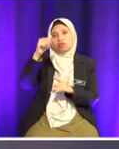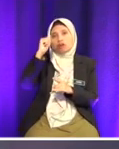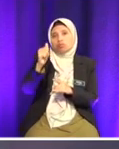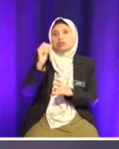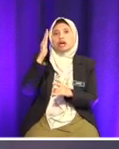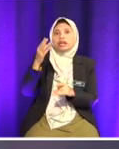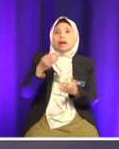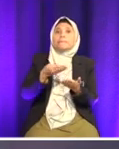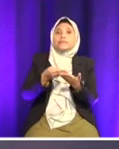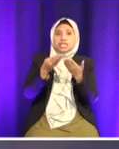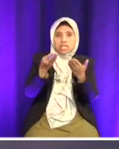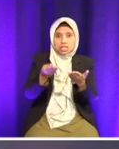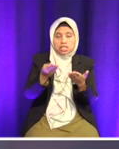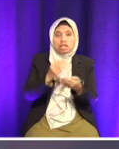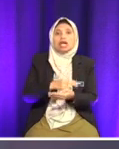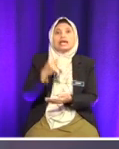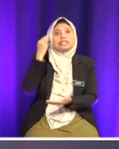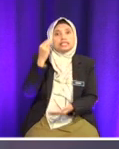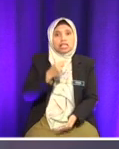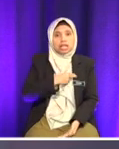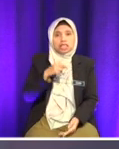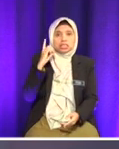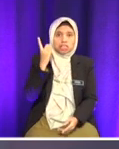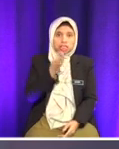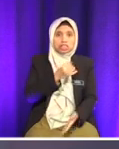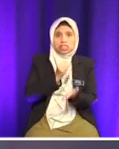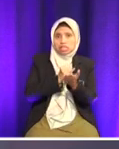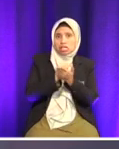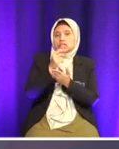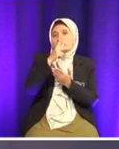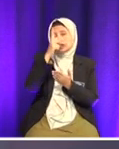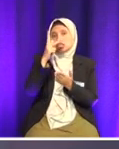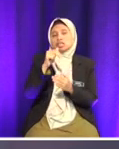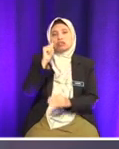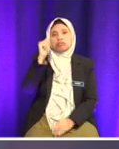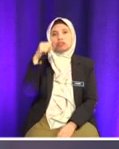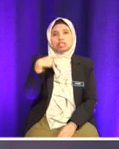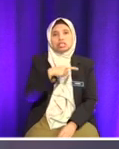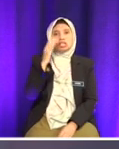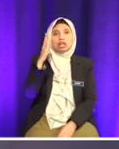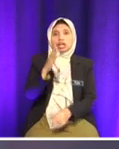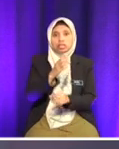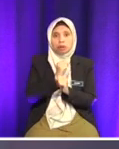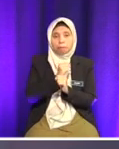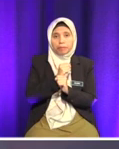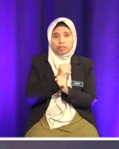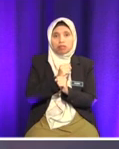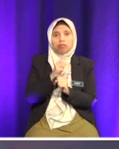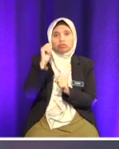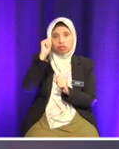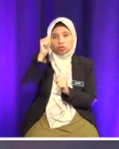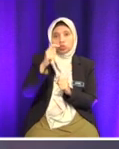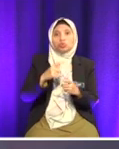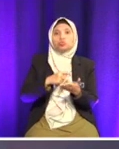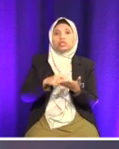bergantung pada niat gitu ya niat kita ikhlas karena Allah kita akan dapat doa kita dimakbulkan oleh Allah apa doa